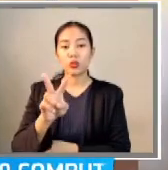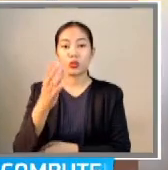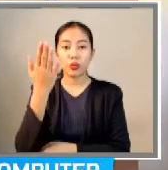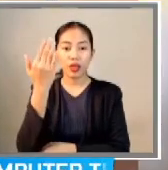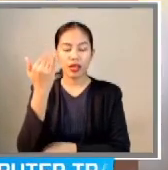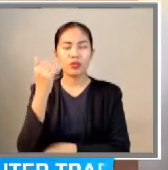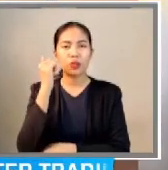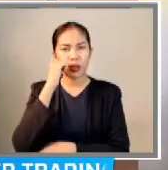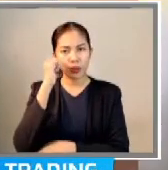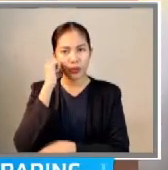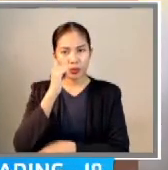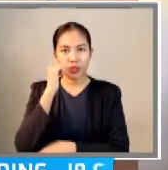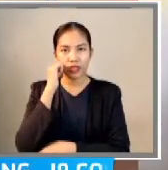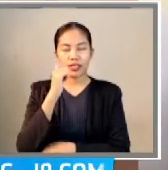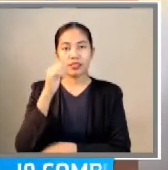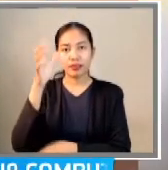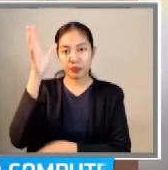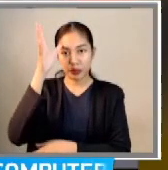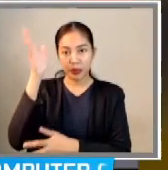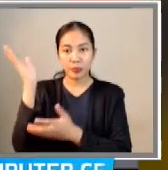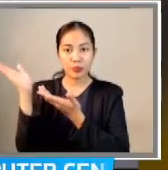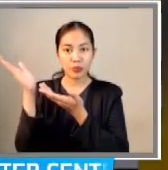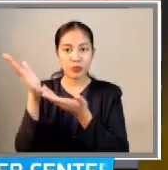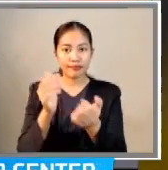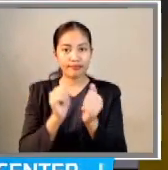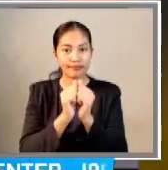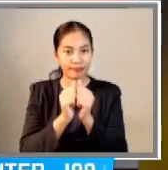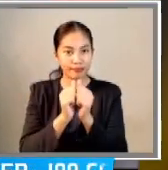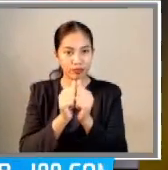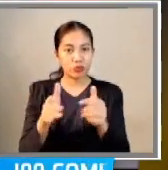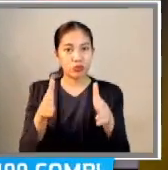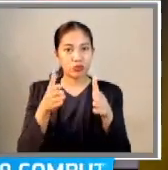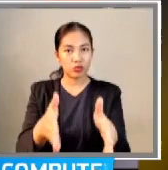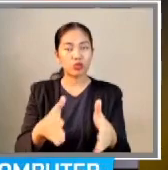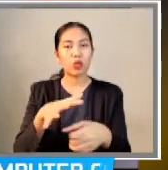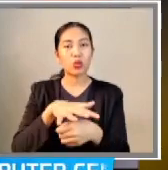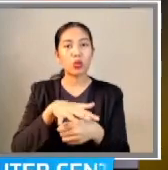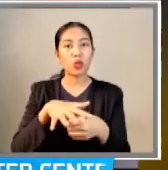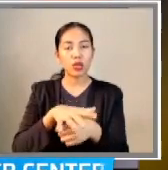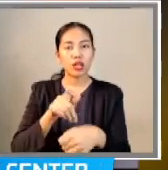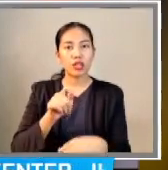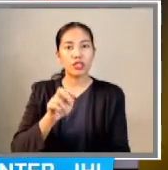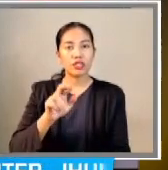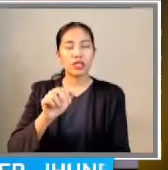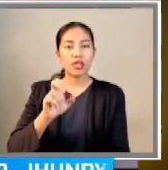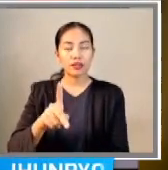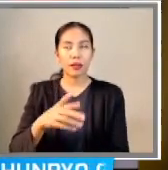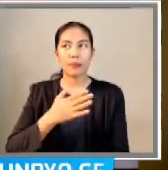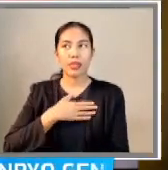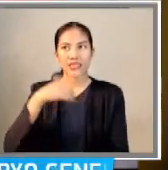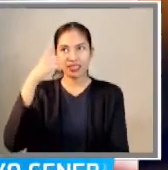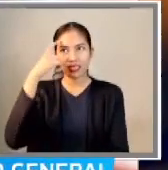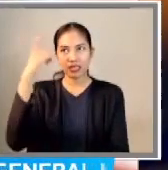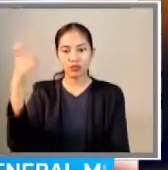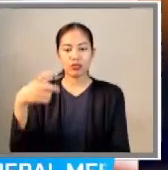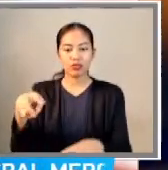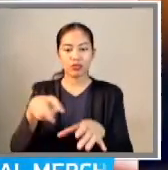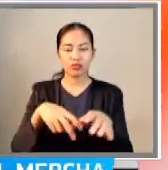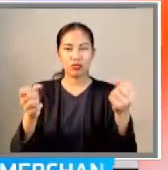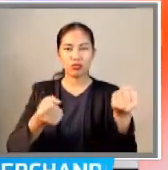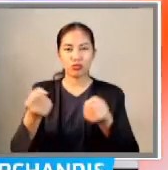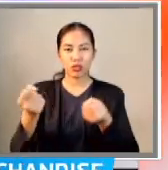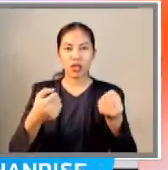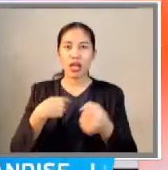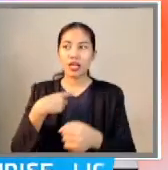dinadala ng kanyang ama sa local track. It was one of my dreams to honestly get into a kart and drive it because I would see everyone at the age of 2 years